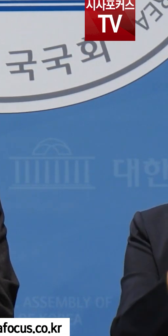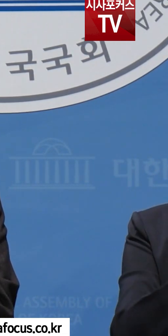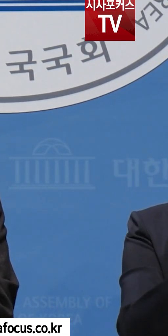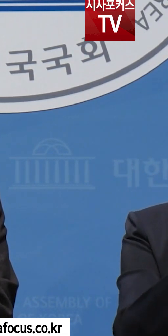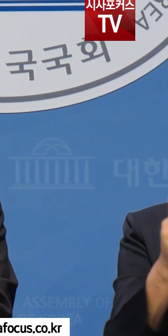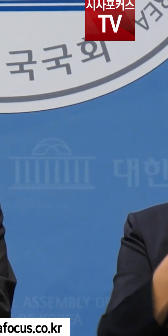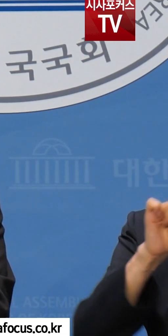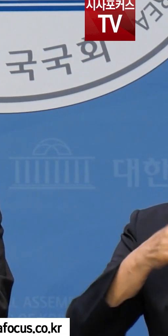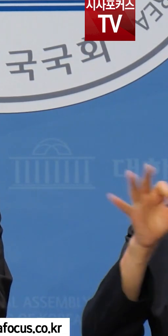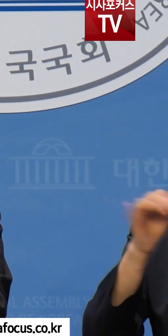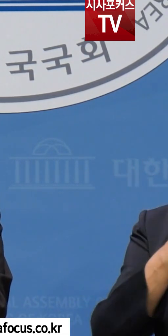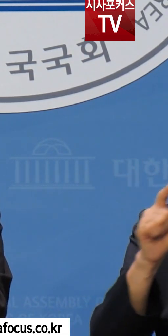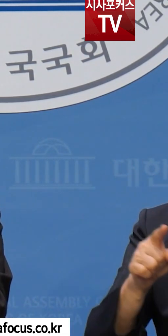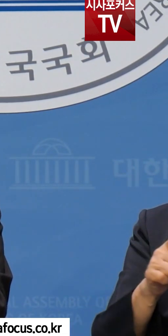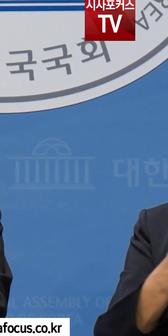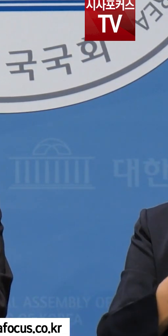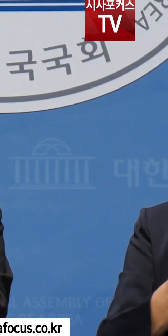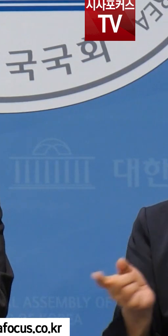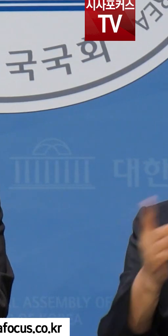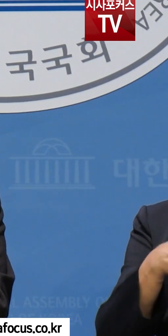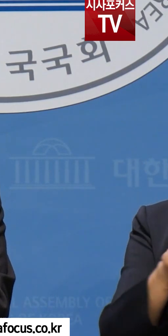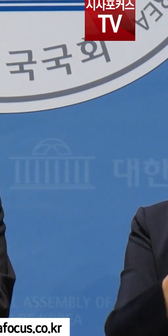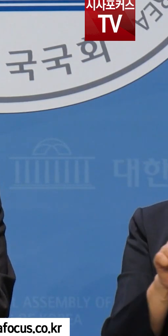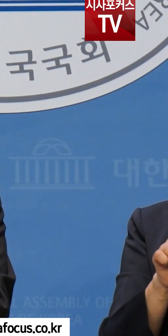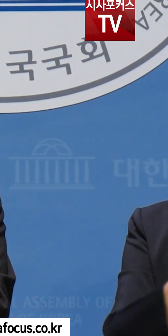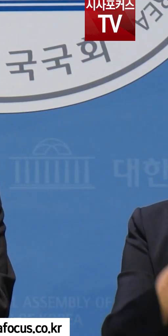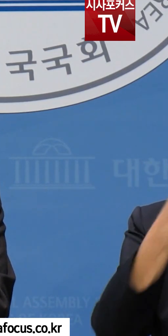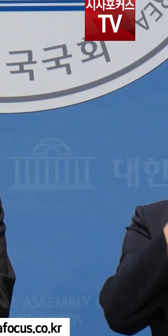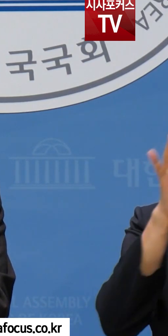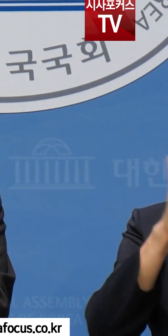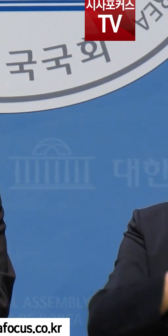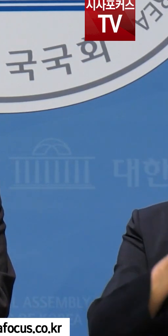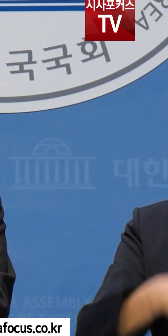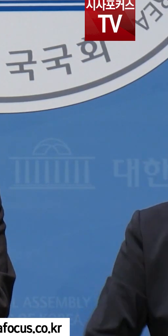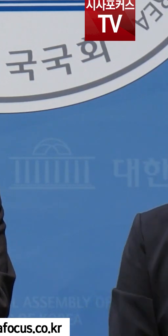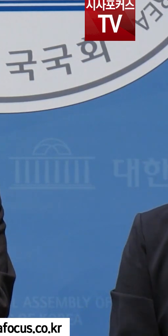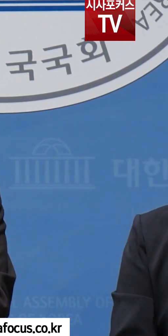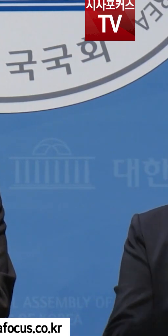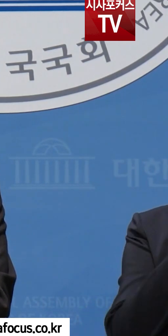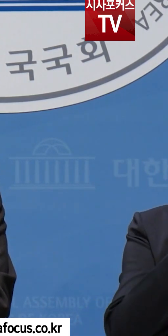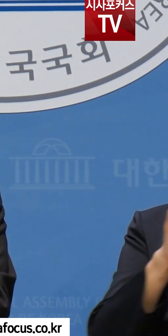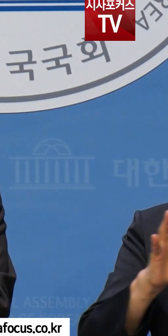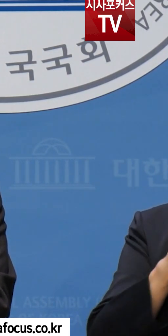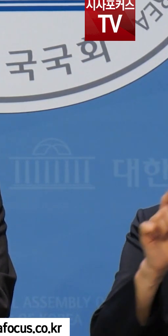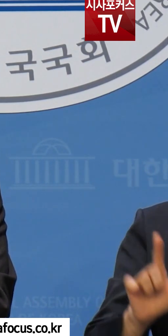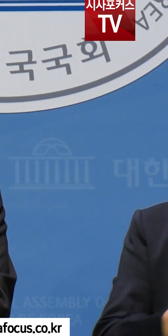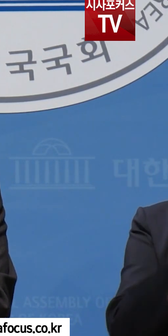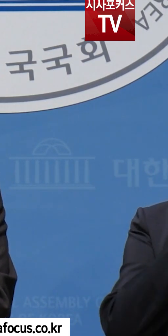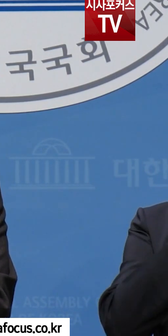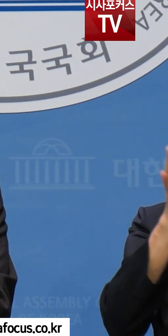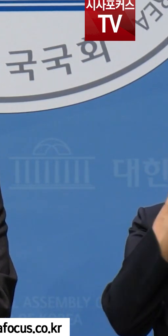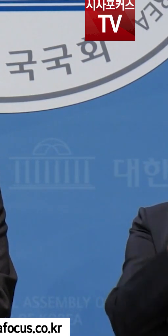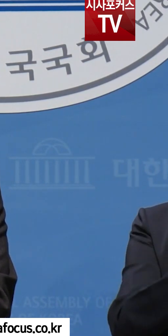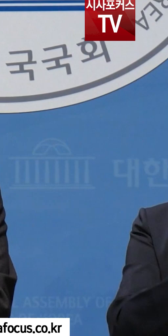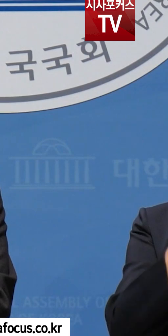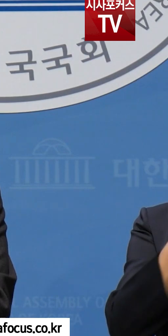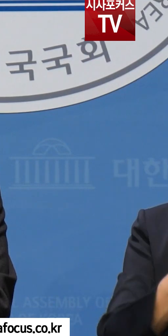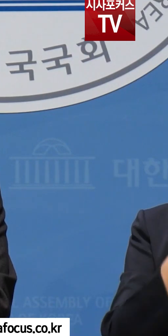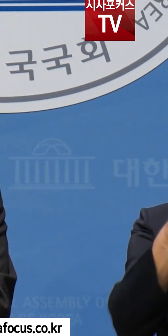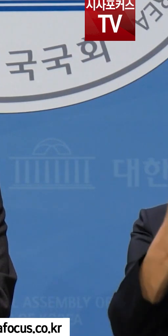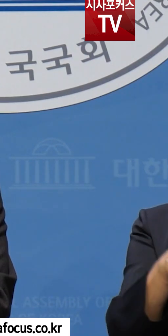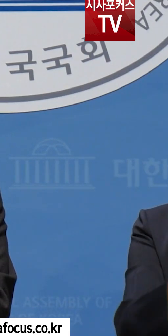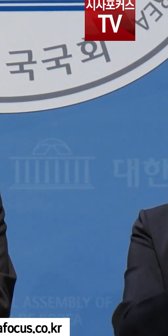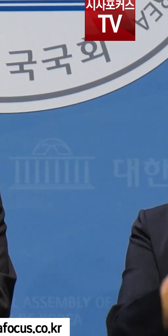소상공인과 자영업자의 재개와 부활을 위한 예산이 절실합니다. 말로만 민생을 외치는 것이 아닌 재정 투입을